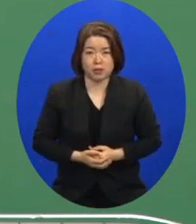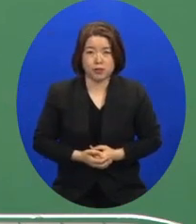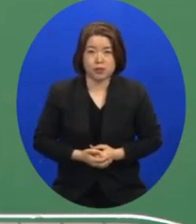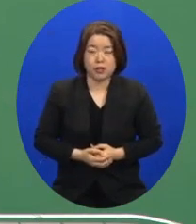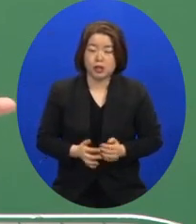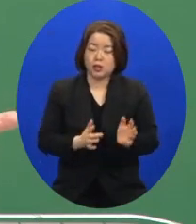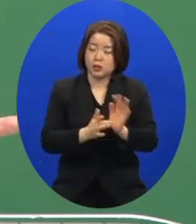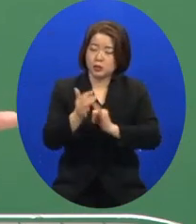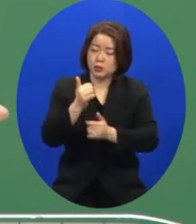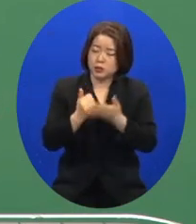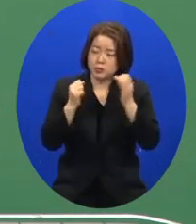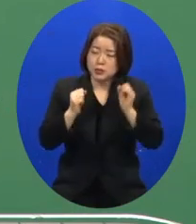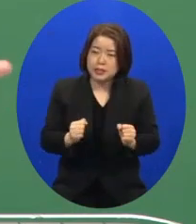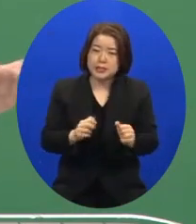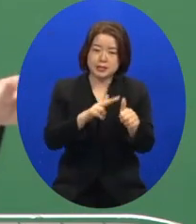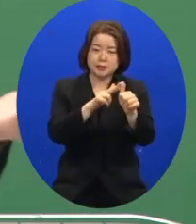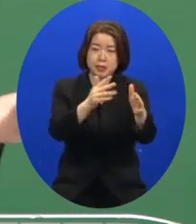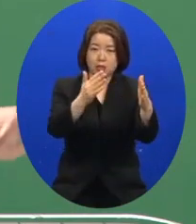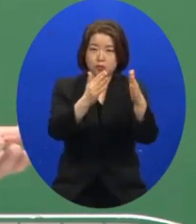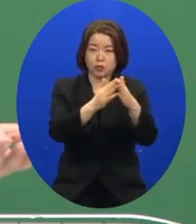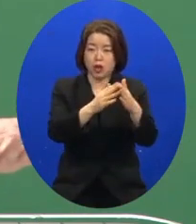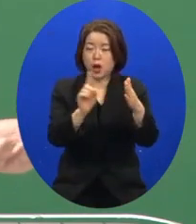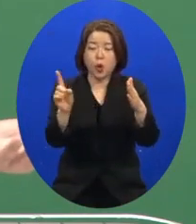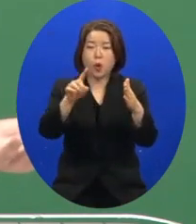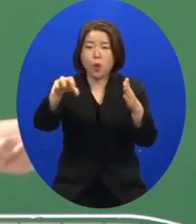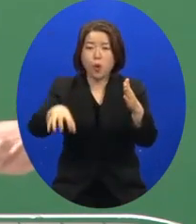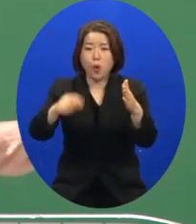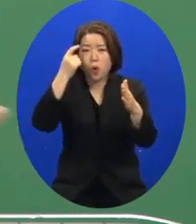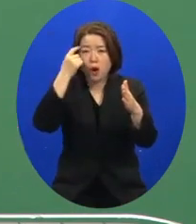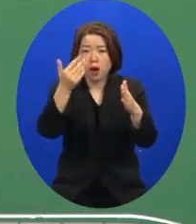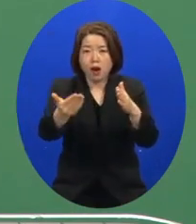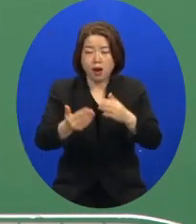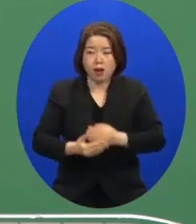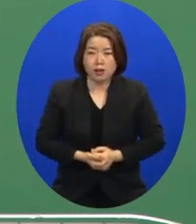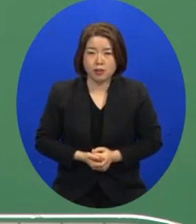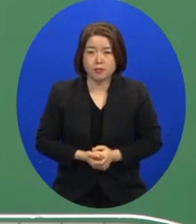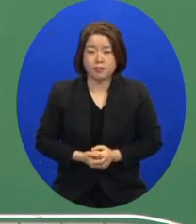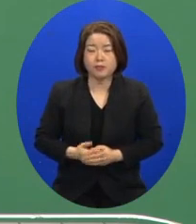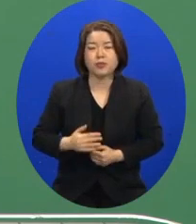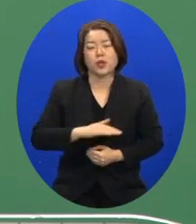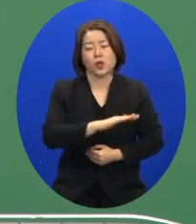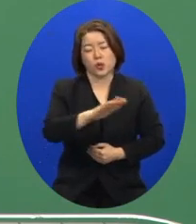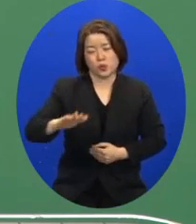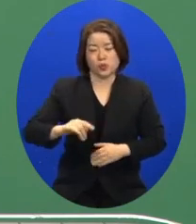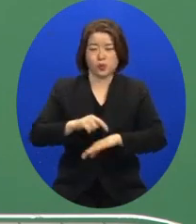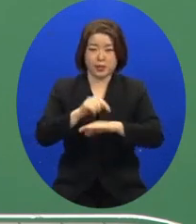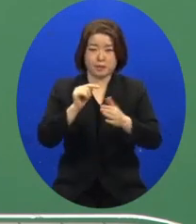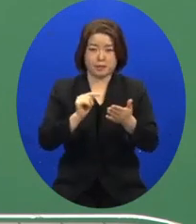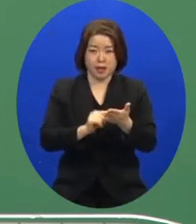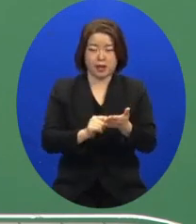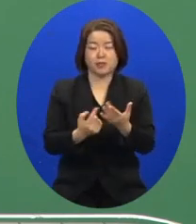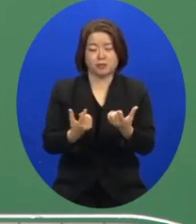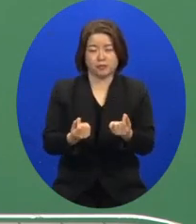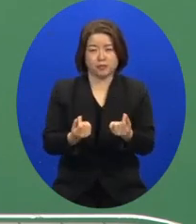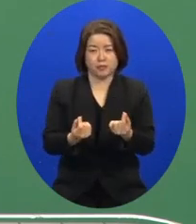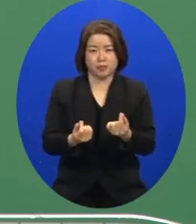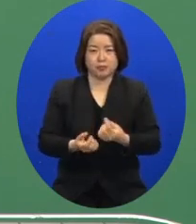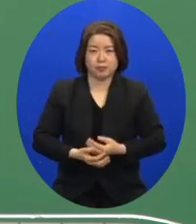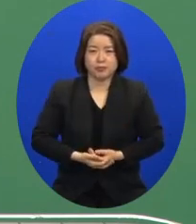아니, 예수님이 계신 마구간이 도대체 어디란 말입니까? 우리의 마음입니다.